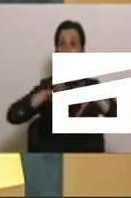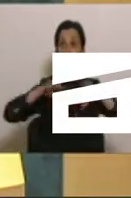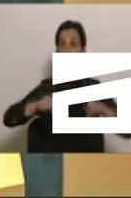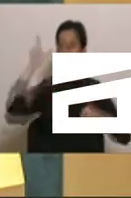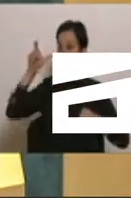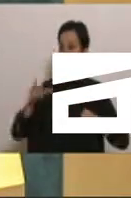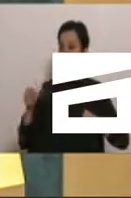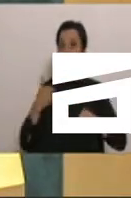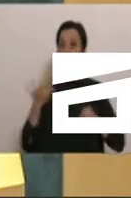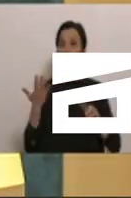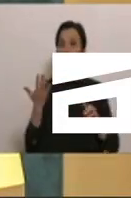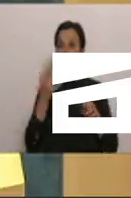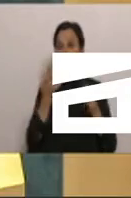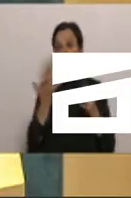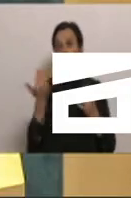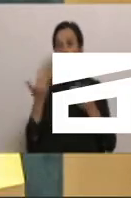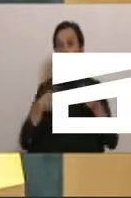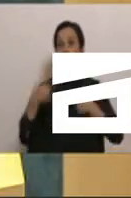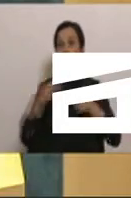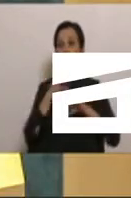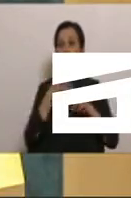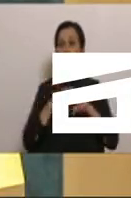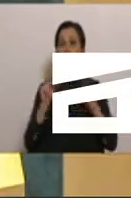ბიზნესი აღარ გექნებათ. ეს არის თქვენი უბედურება.